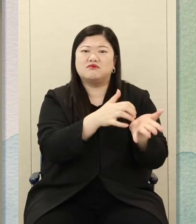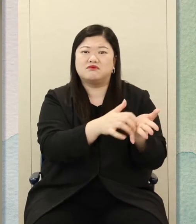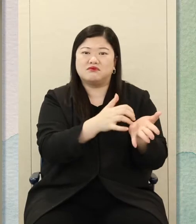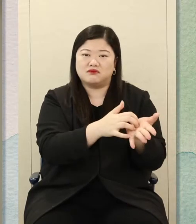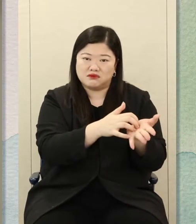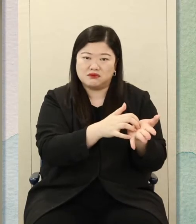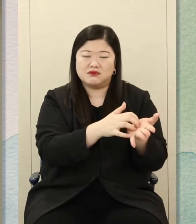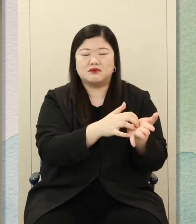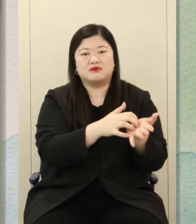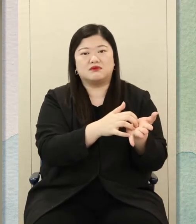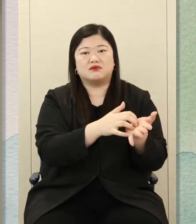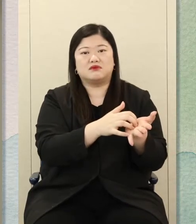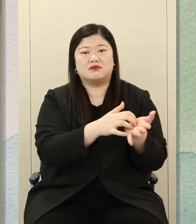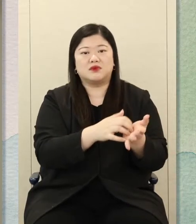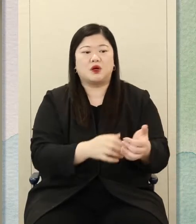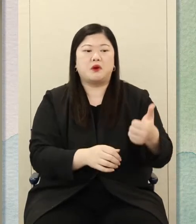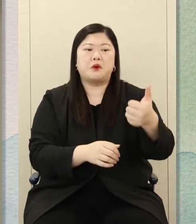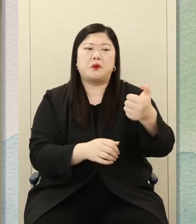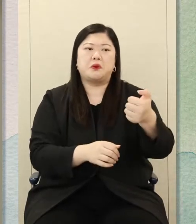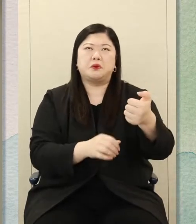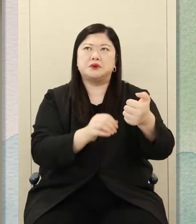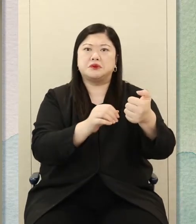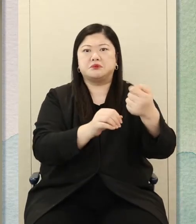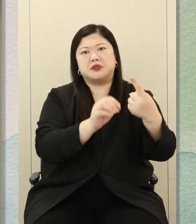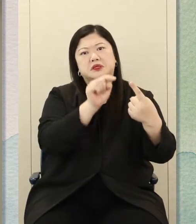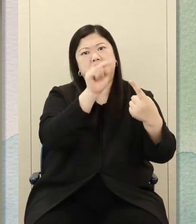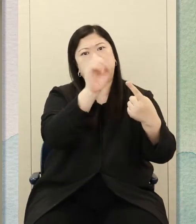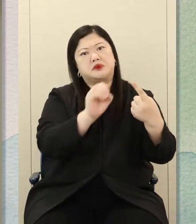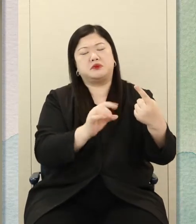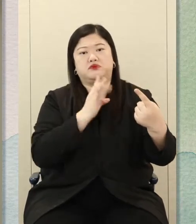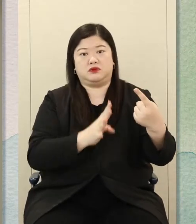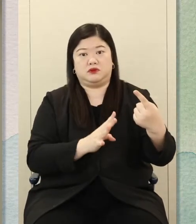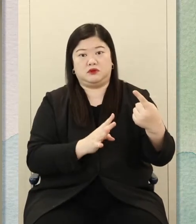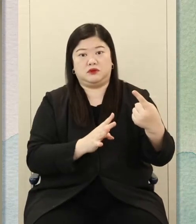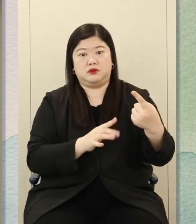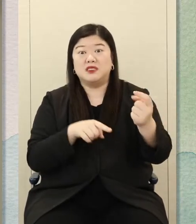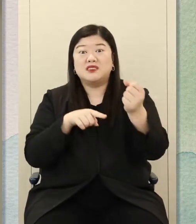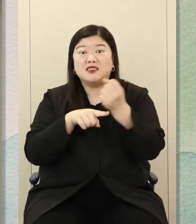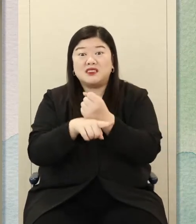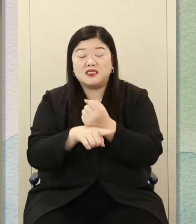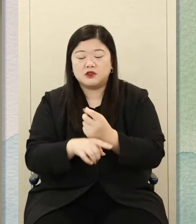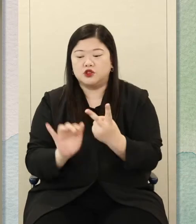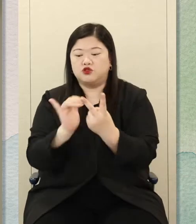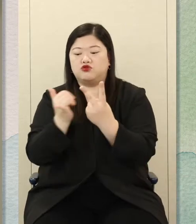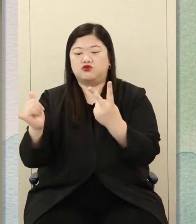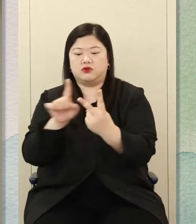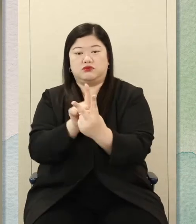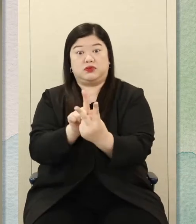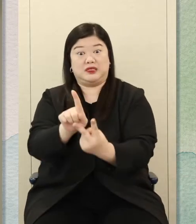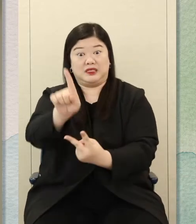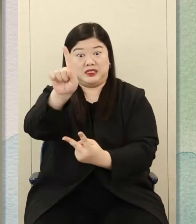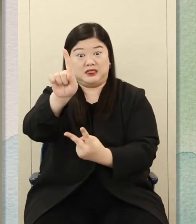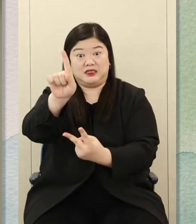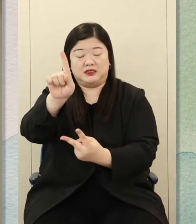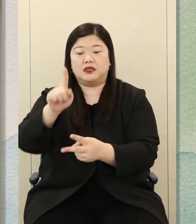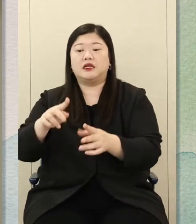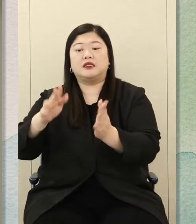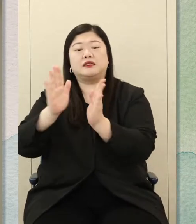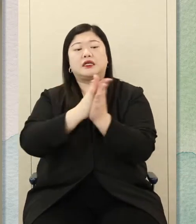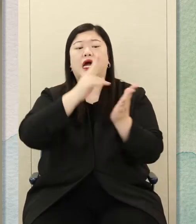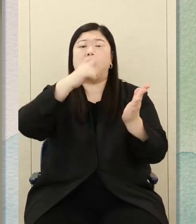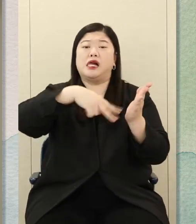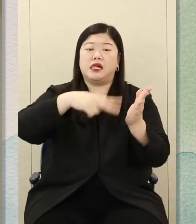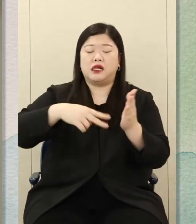낮은, 2명 중에 1명은 책 한 번도 안 읽어요. 이런 상황이니까, 예, 너무 좀 비참한 상황이고요. 그다음에